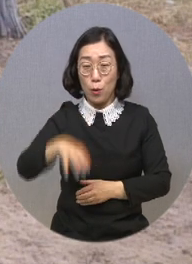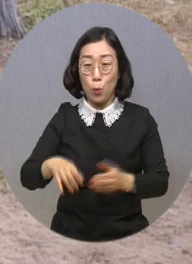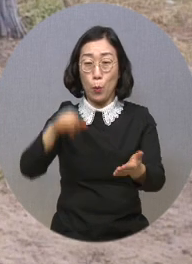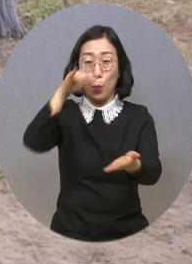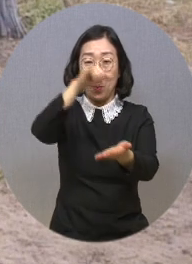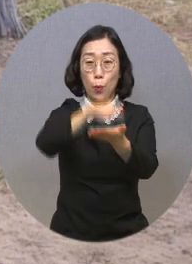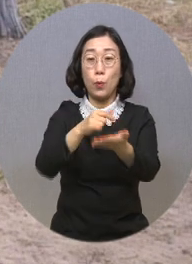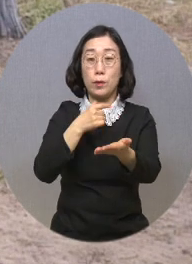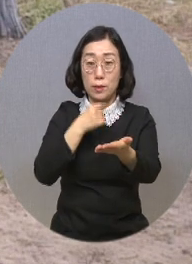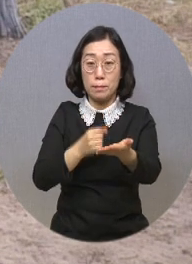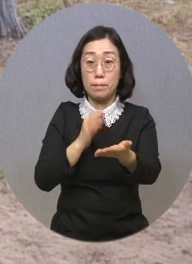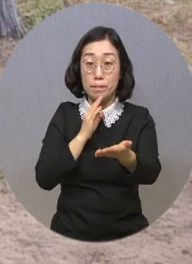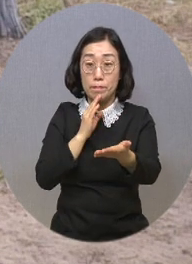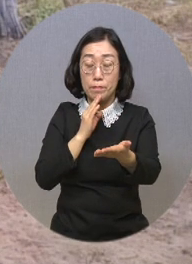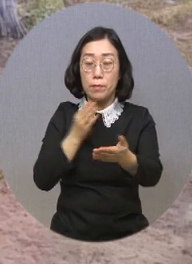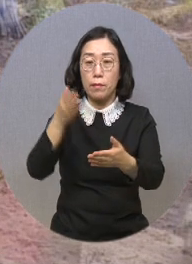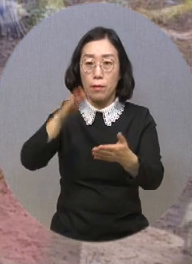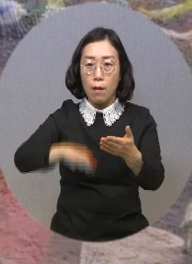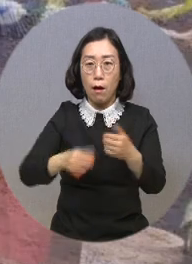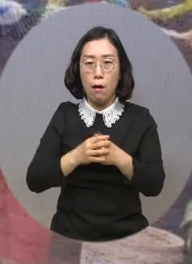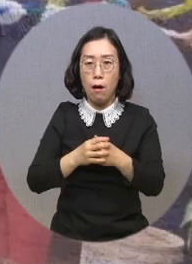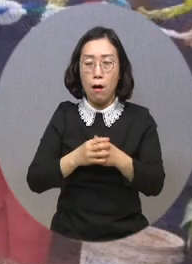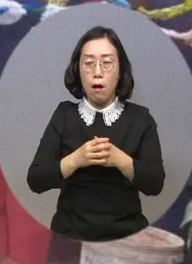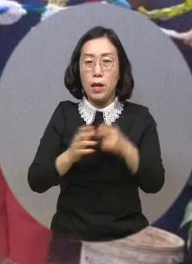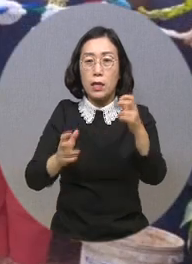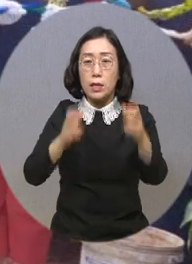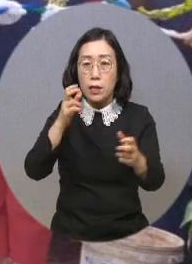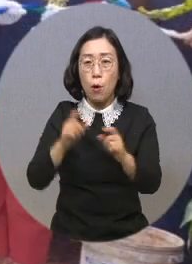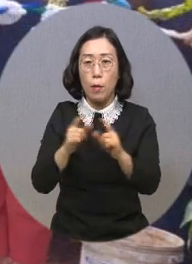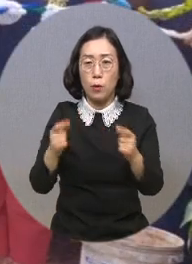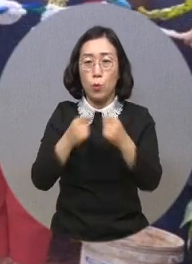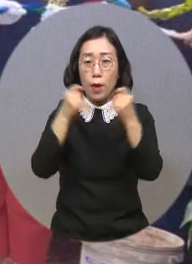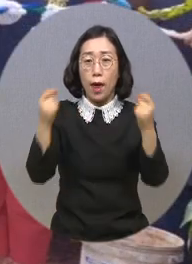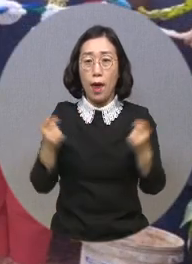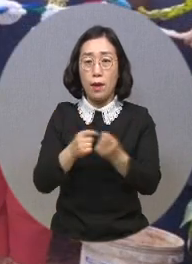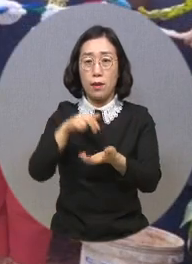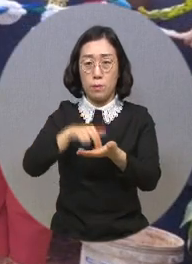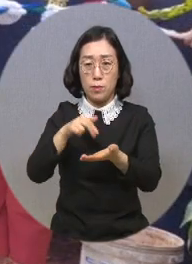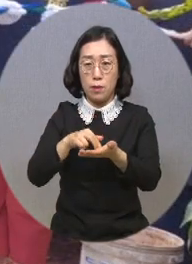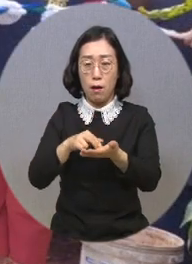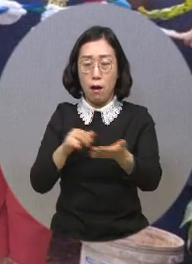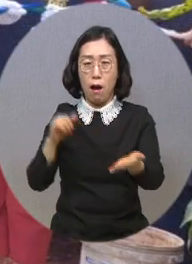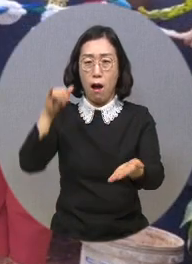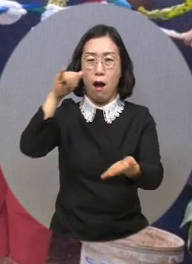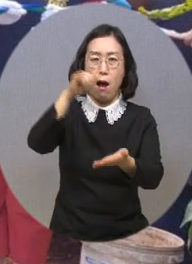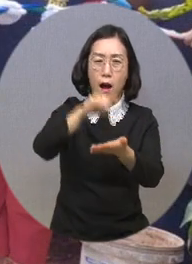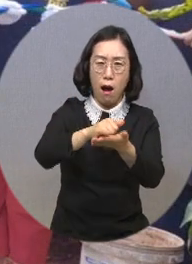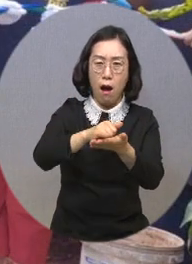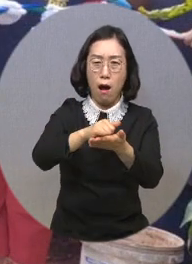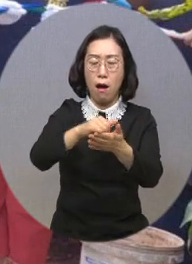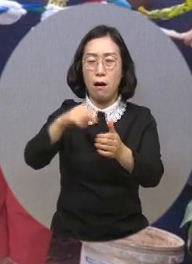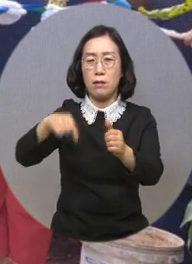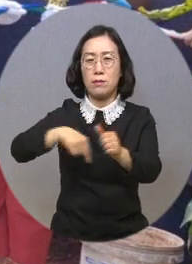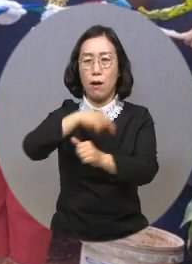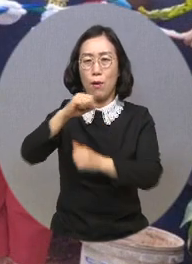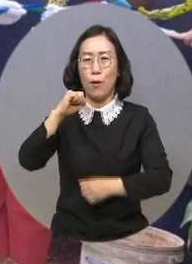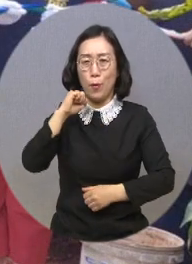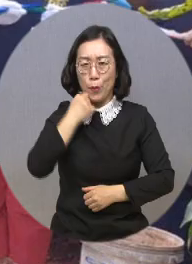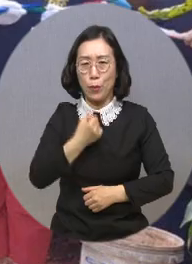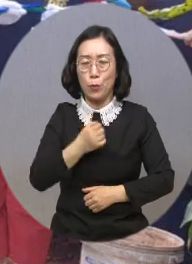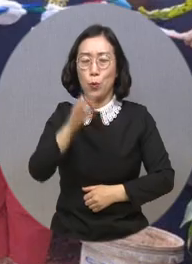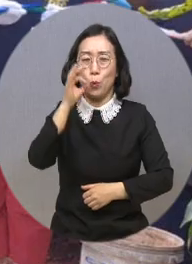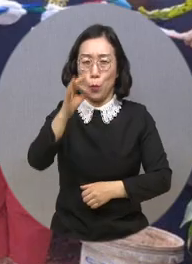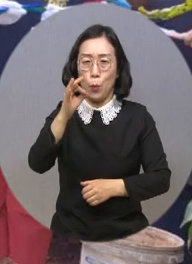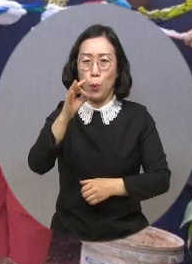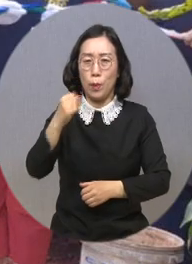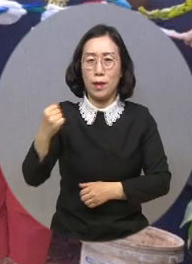네. 근데 기업이 아닌 일반인이 아프리카를 가서 파주기에는 너무 열악해요. 멀기도 하고요. 그렇죠. 네. 자금적인